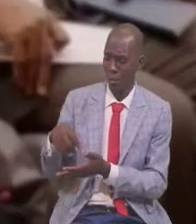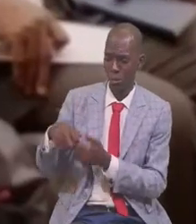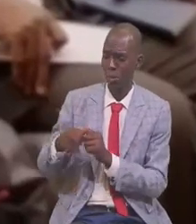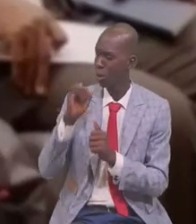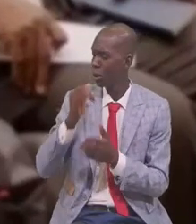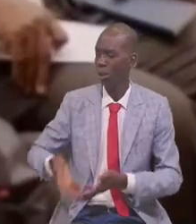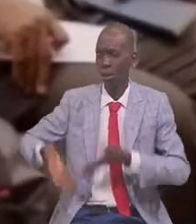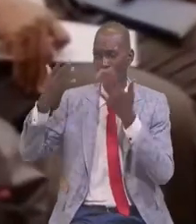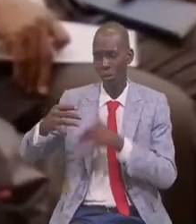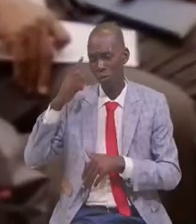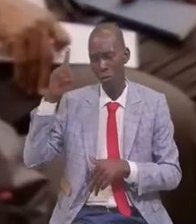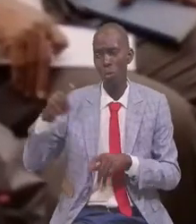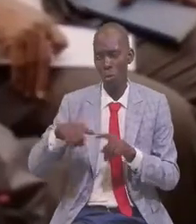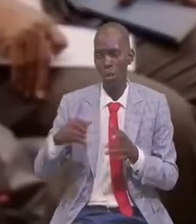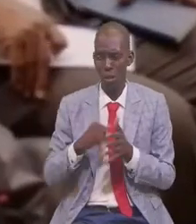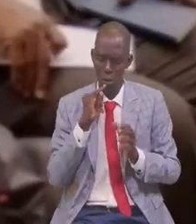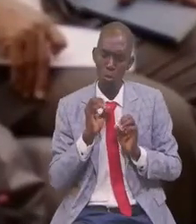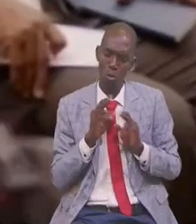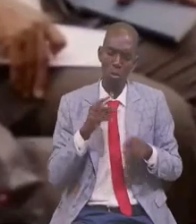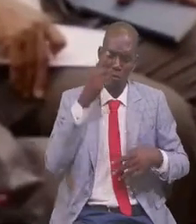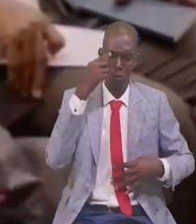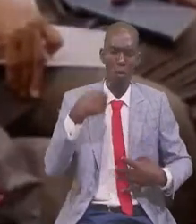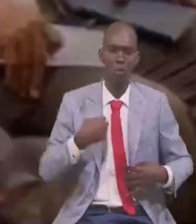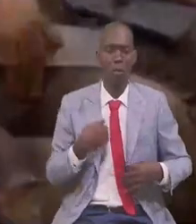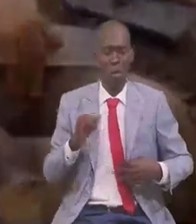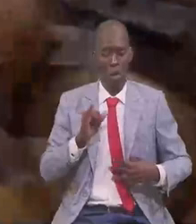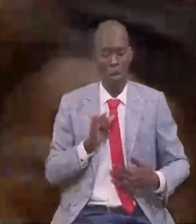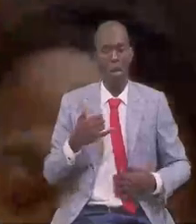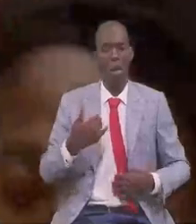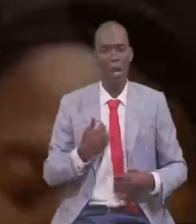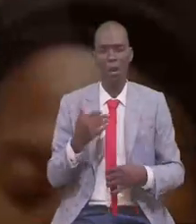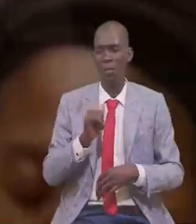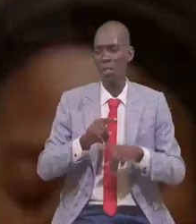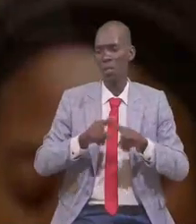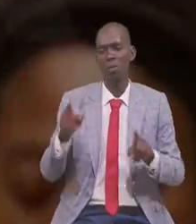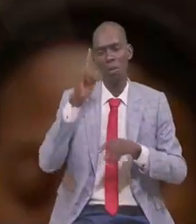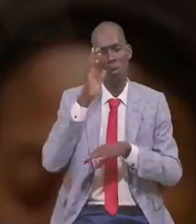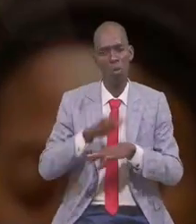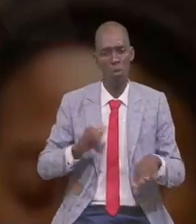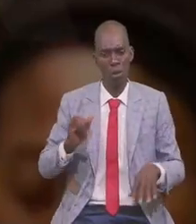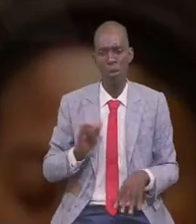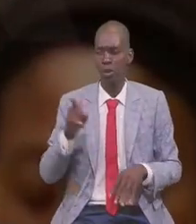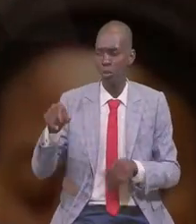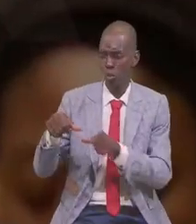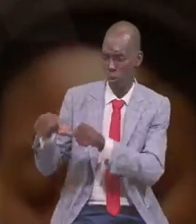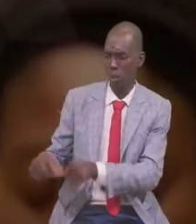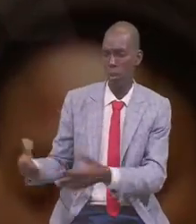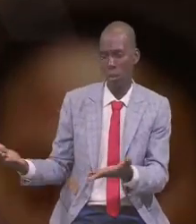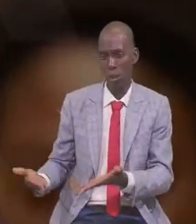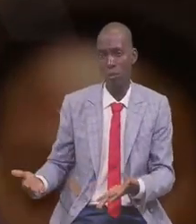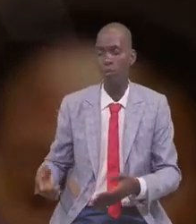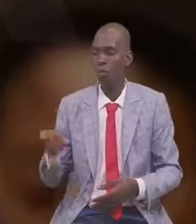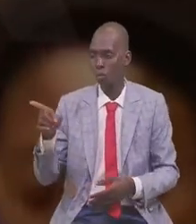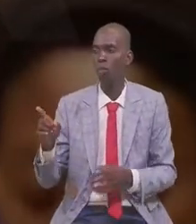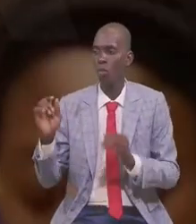une constitution différente, j'ai un appel différent, je veux aller là-bas. Toi, reste ici, tu peux entendre la même